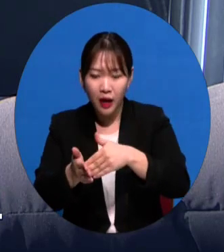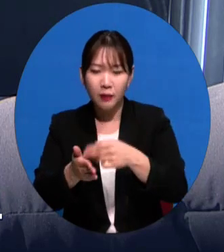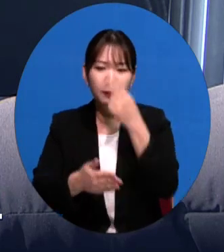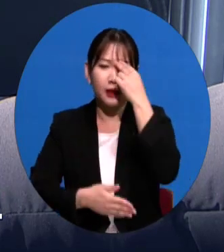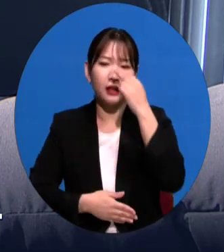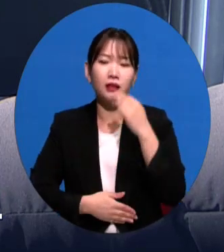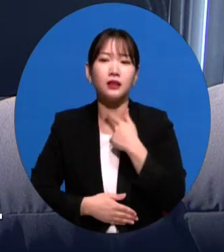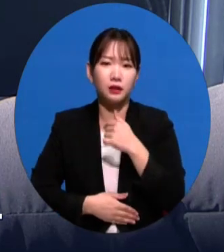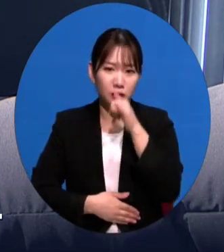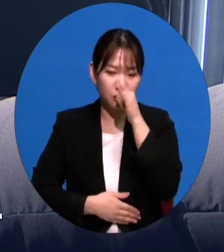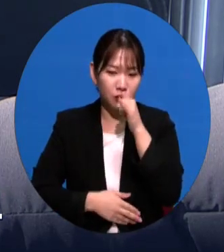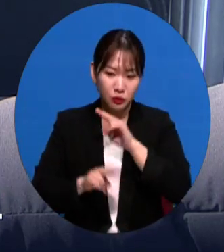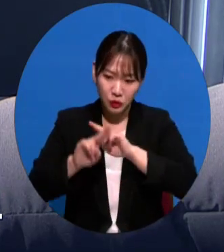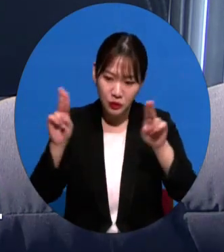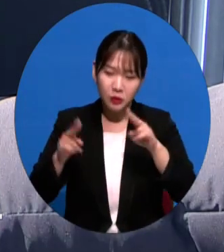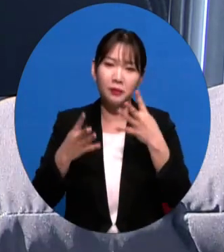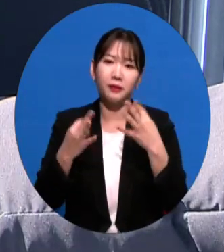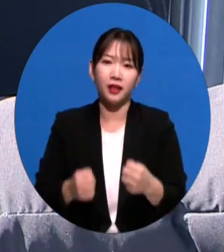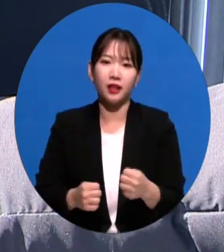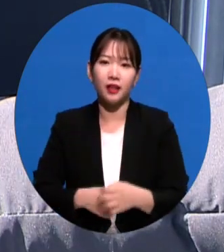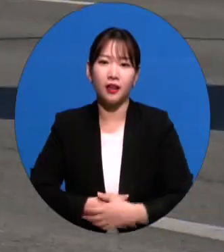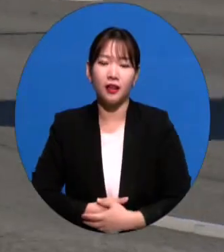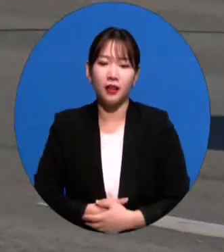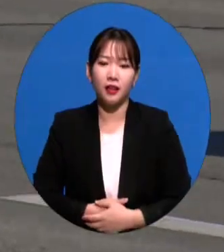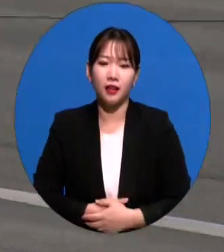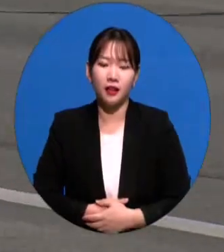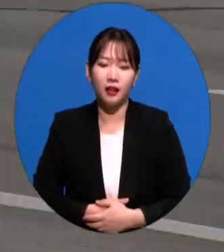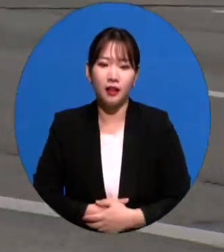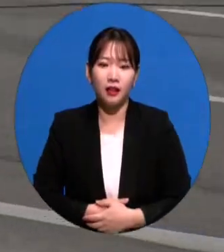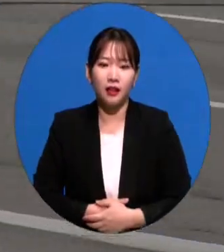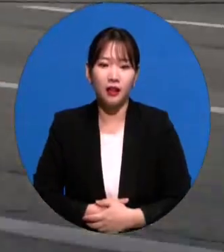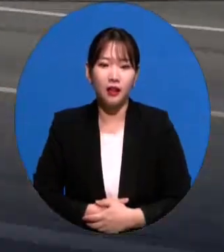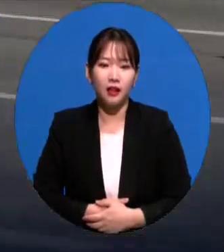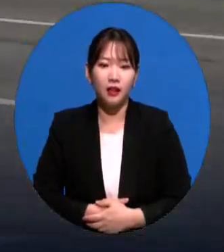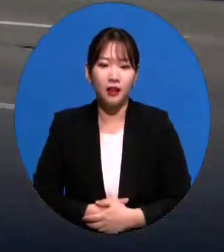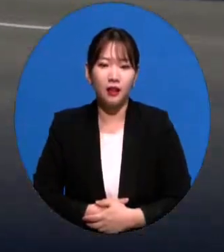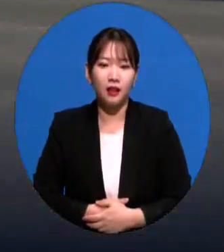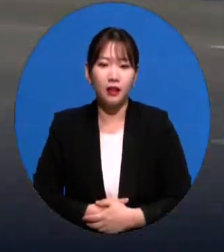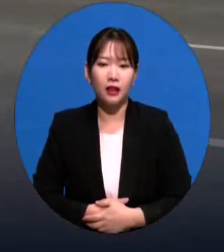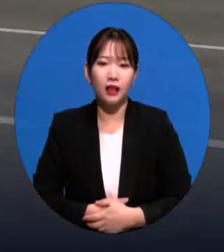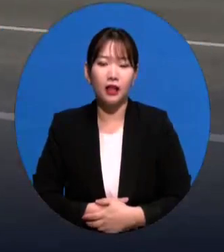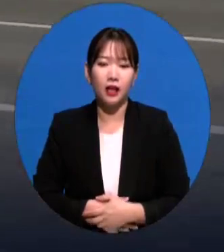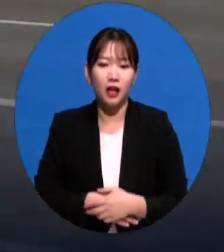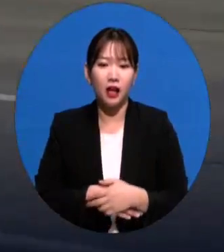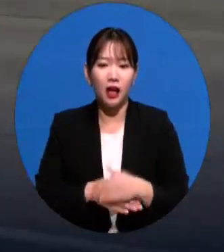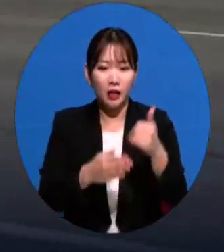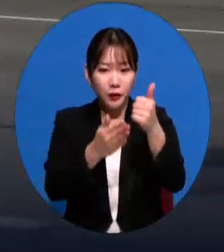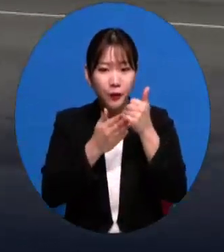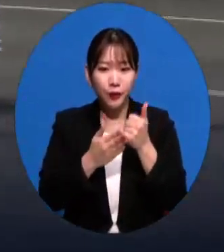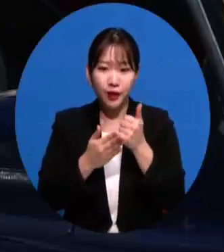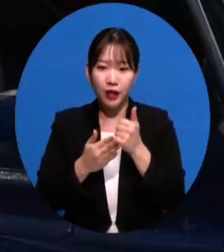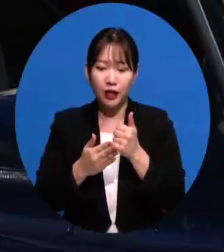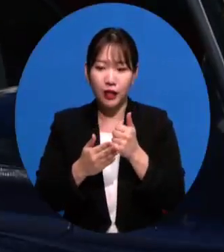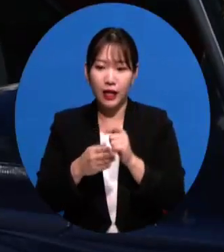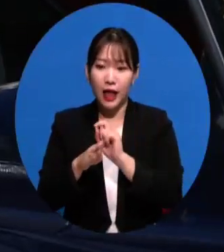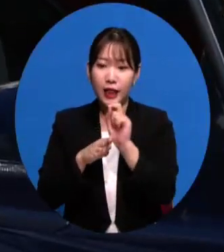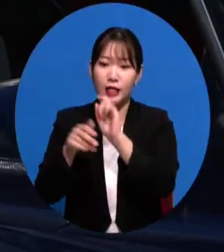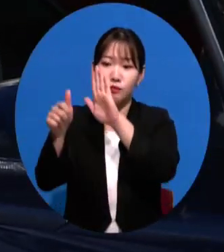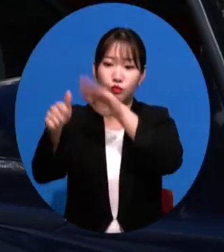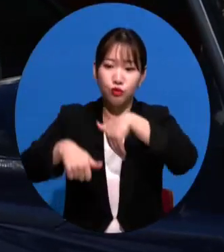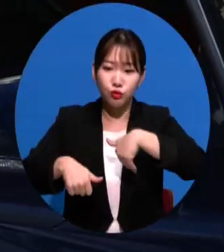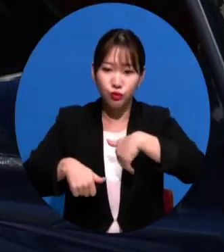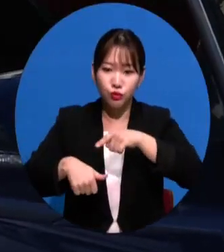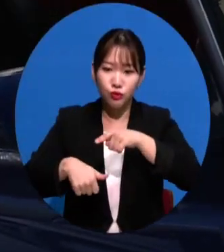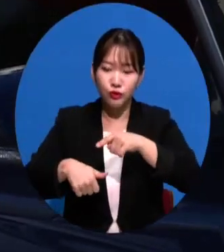있고 그걸 취소하면 그런 게 많이 있습니다. 지금. 공차율이 높고 또 승객들이 콜을 불러놓고